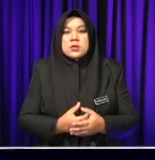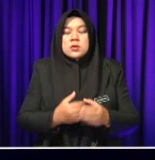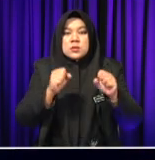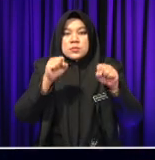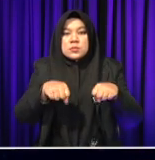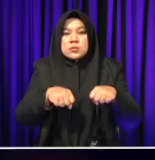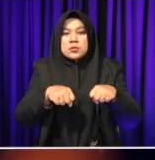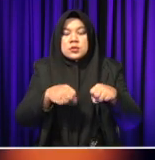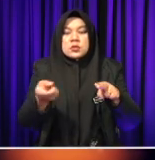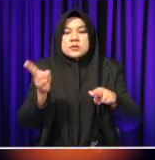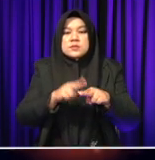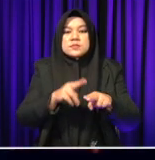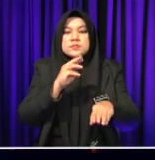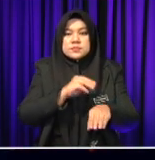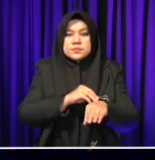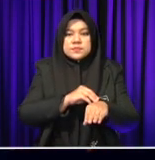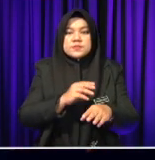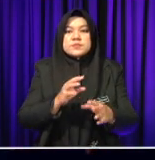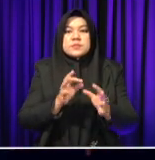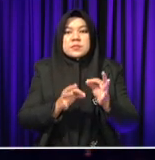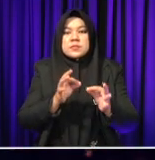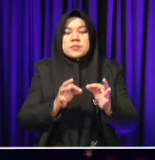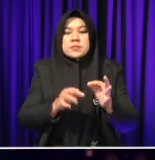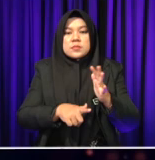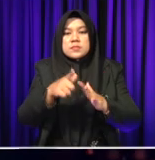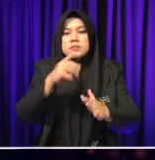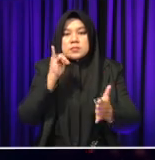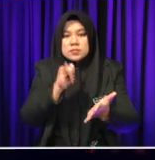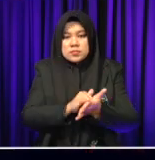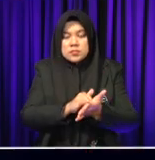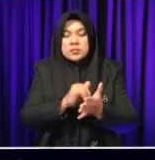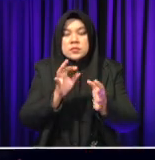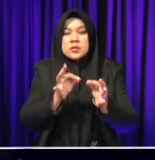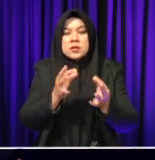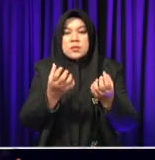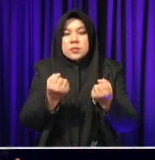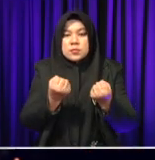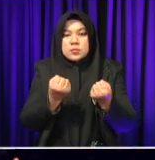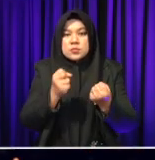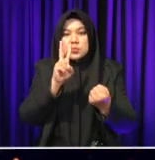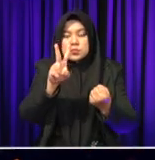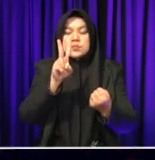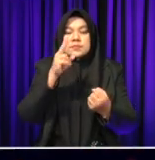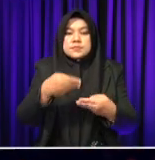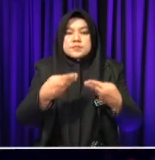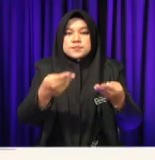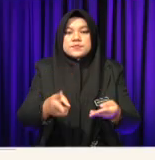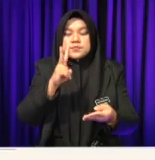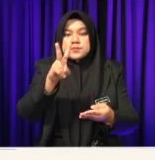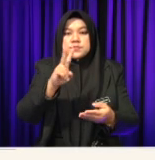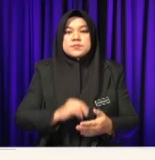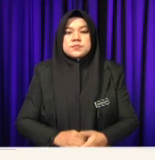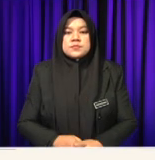masa sikitlah Oke kalau kita lebih yakin kita bagi dua kalau soalan dua kita bagi dua Betul Dah Fatin tahniah melakukan solat fardu